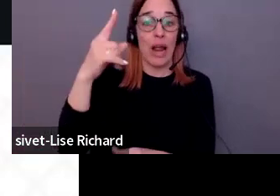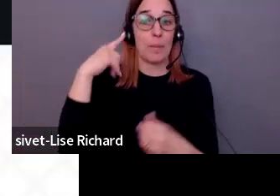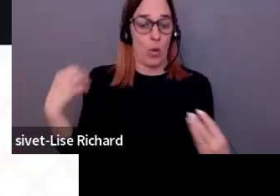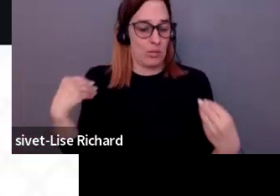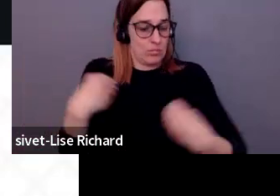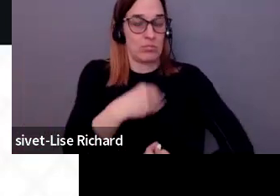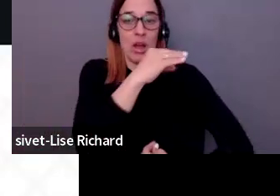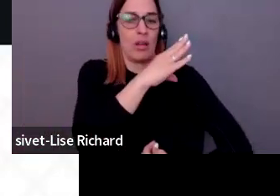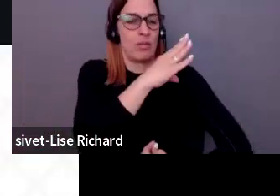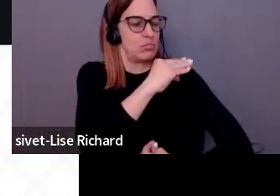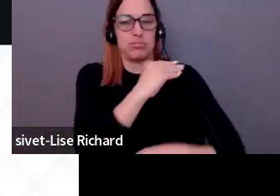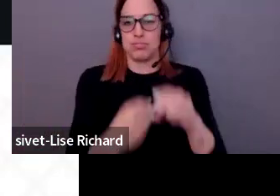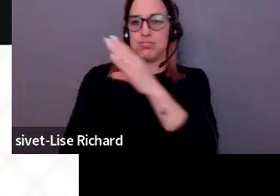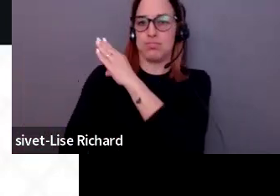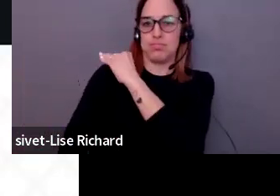A.